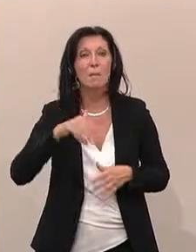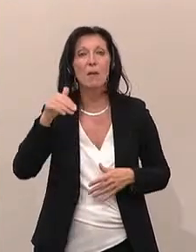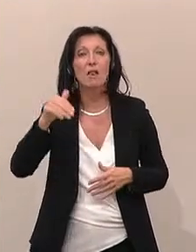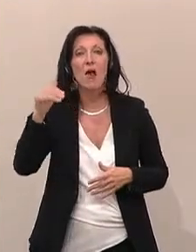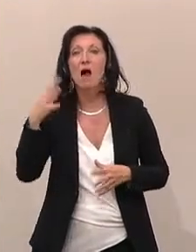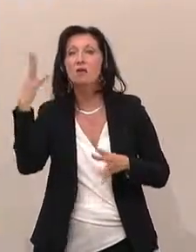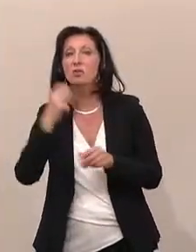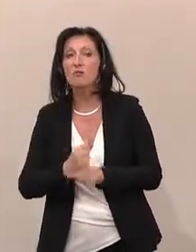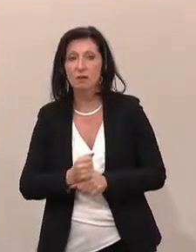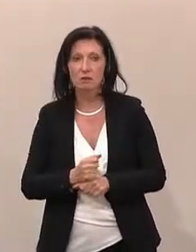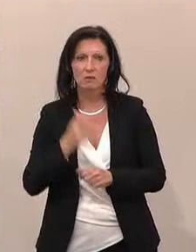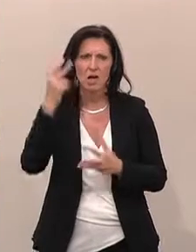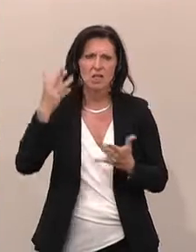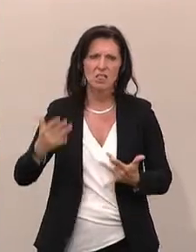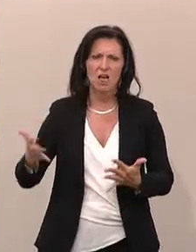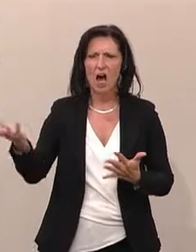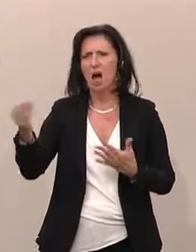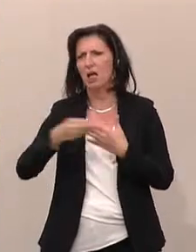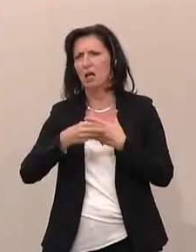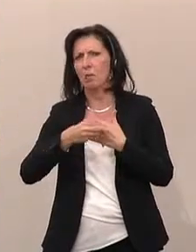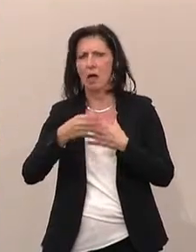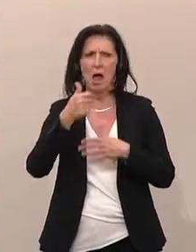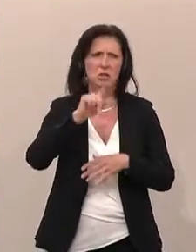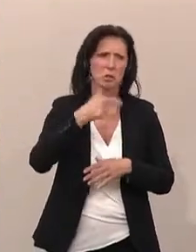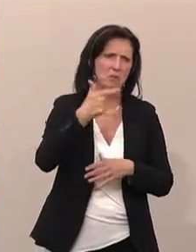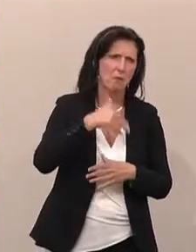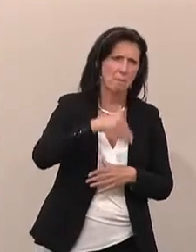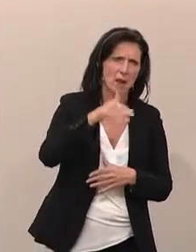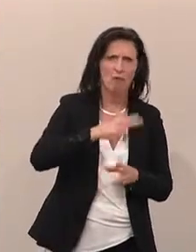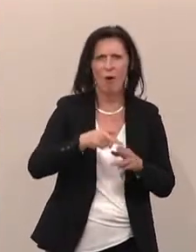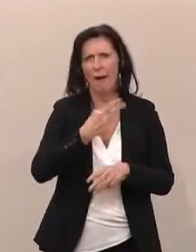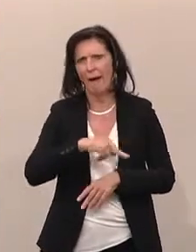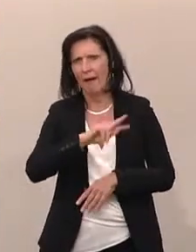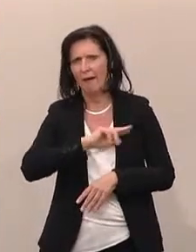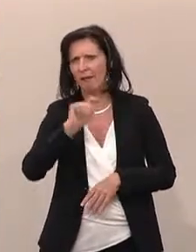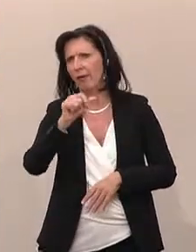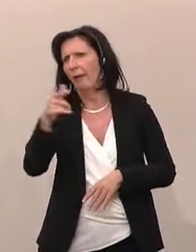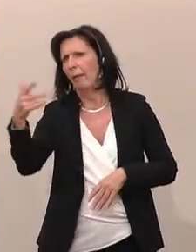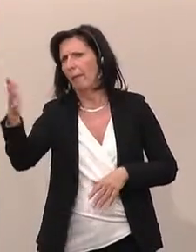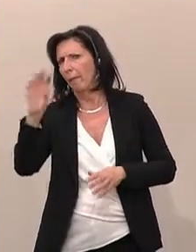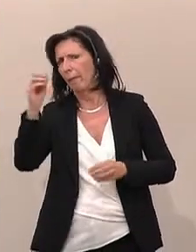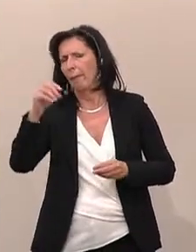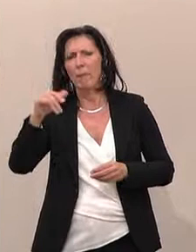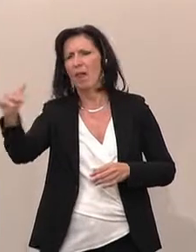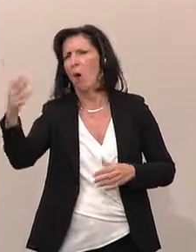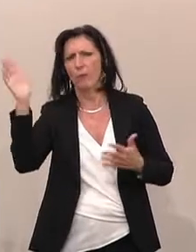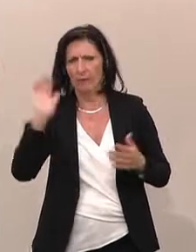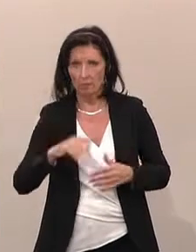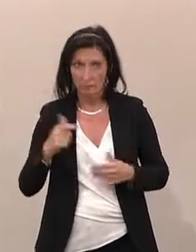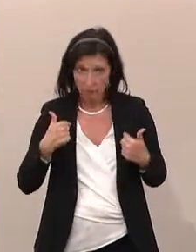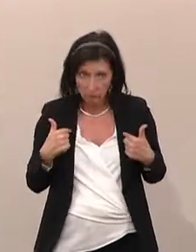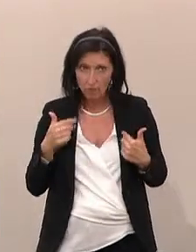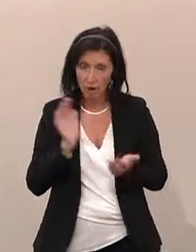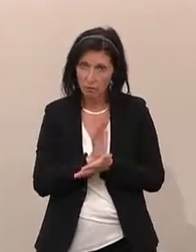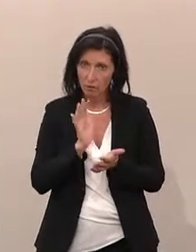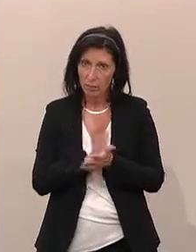erfassen. Du kriegst Zahlen um die Ohren geschmissen, 1,2 Milliarden für Haftungen, dort ein paar hundert Millionen. Unsere Aufgabe